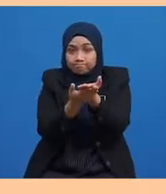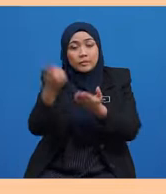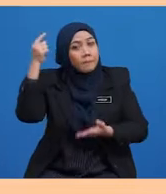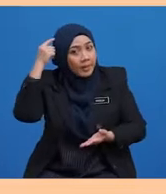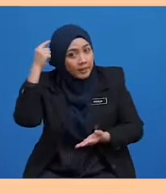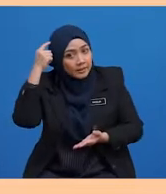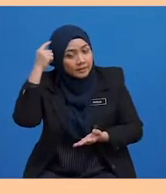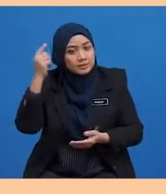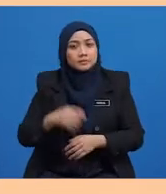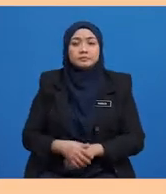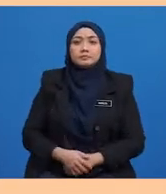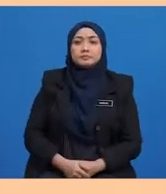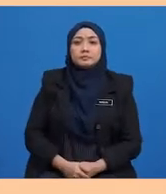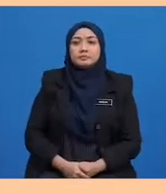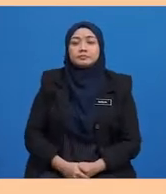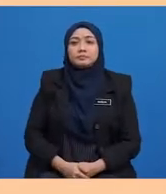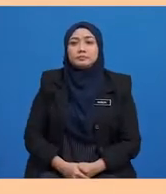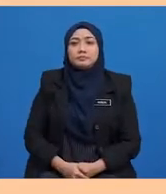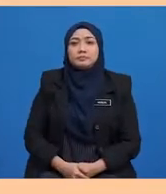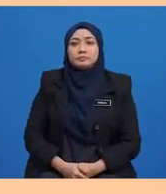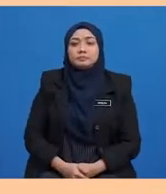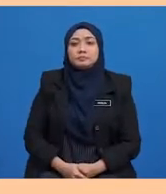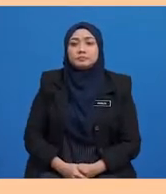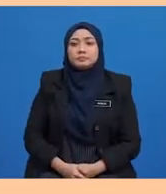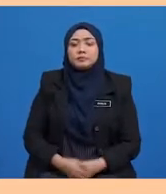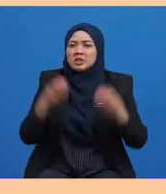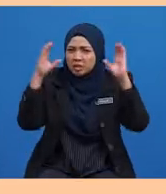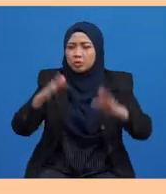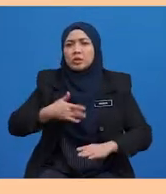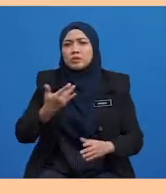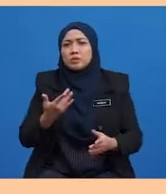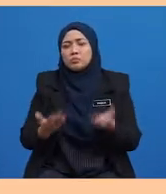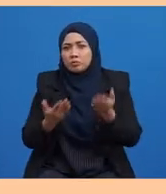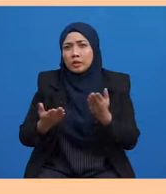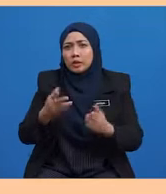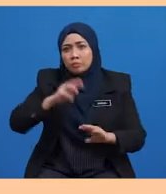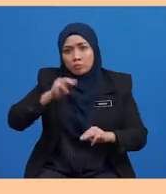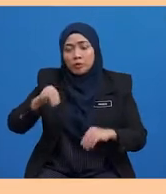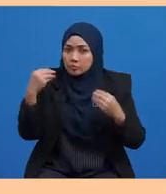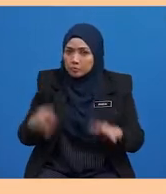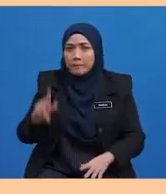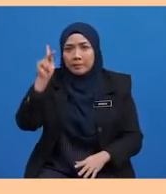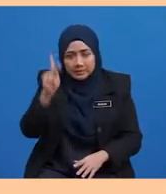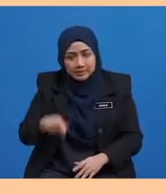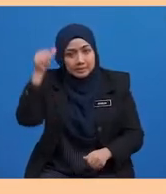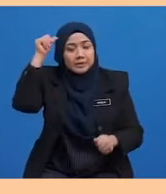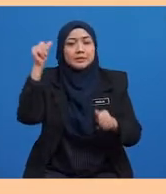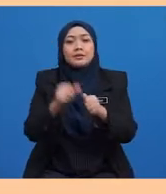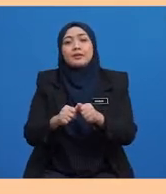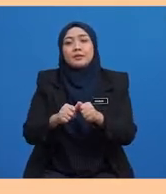ialah kepala. Cikgu rasa murid-murid pasti mengingat info ini.